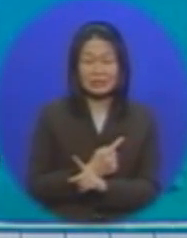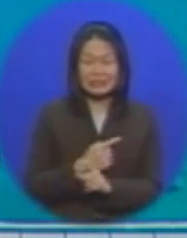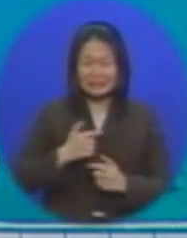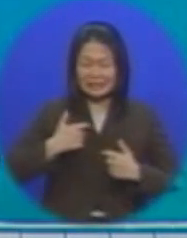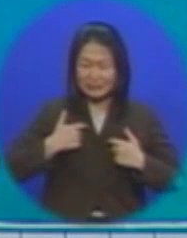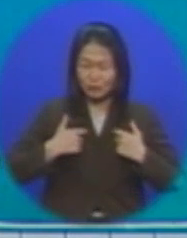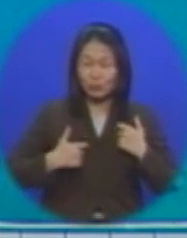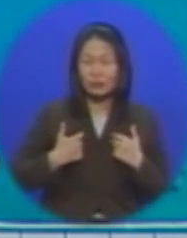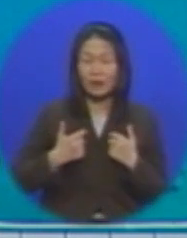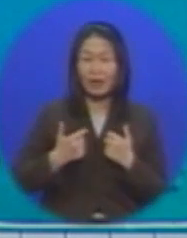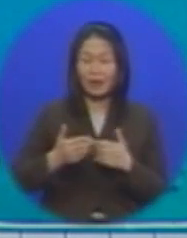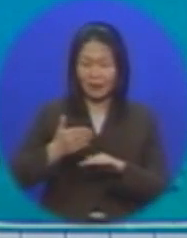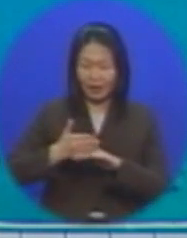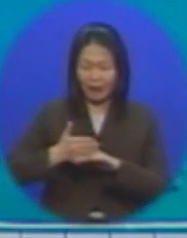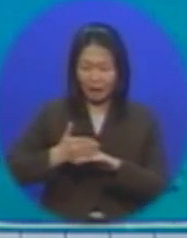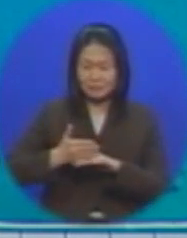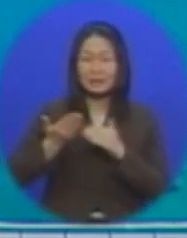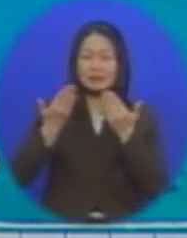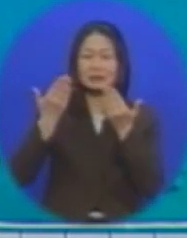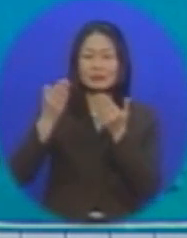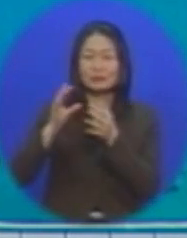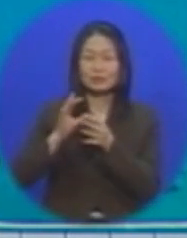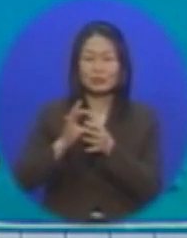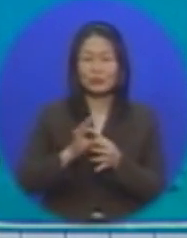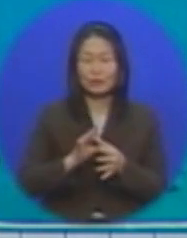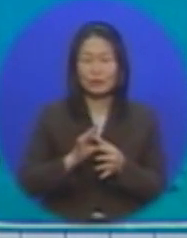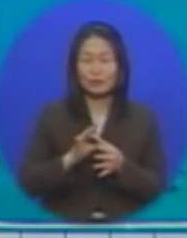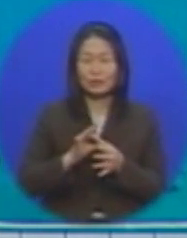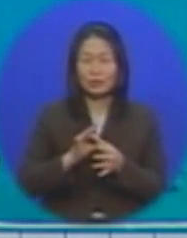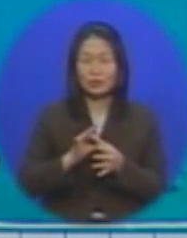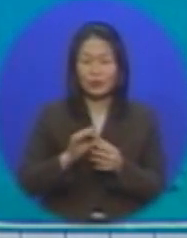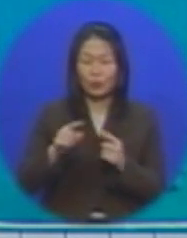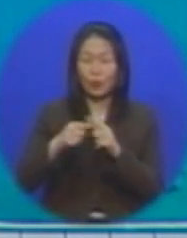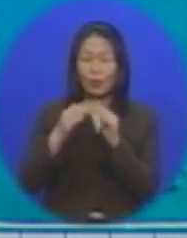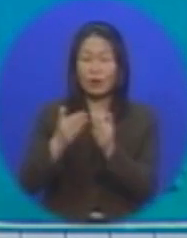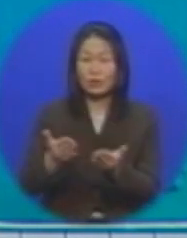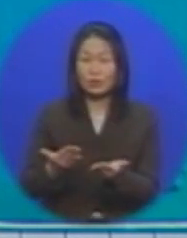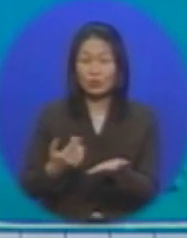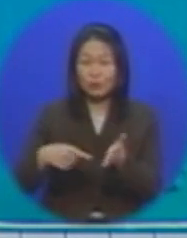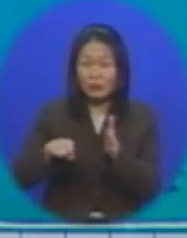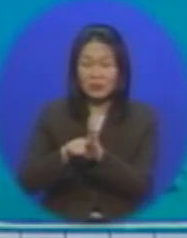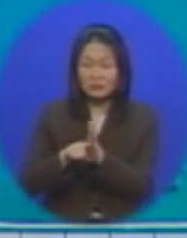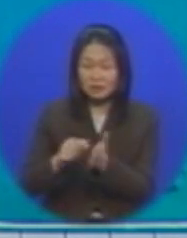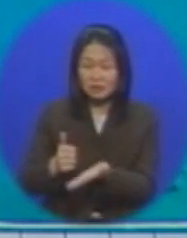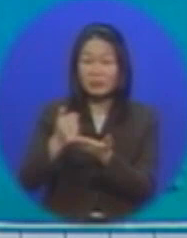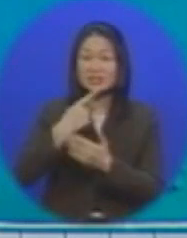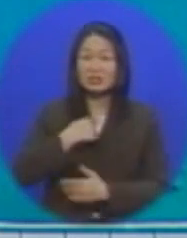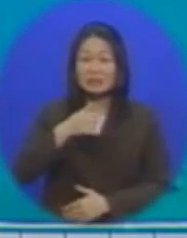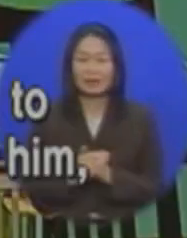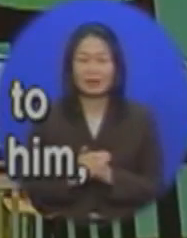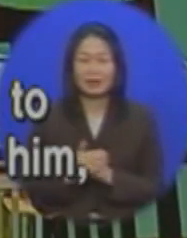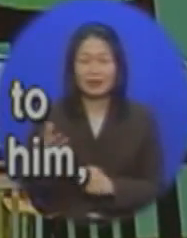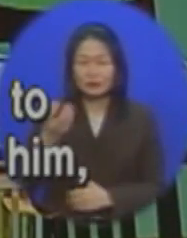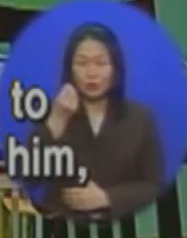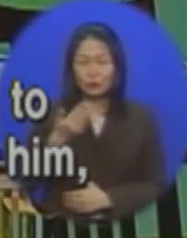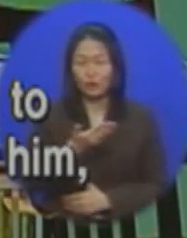기쁘게 감사함으로 5 그렇게 교회를 위해서 섬 기 셔 떤 적이 있었나요